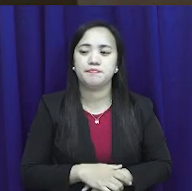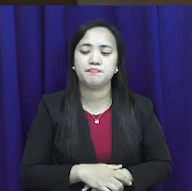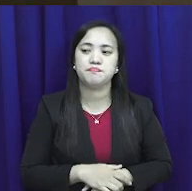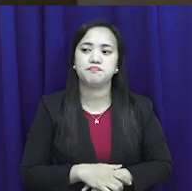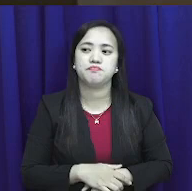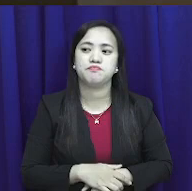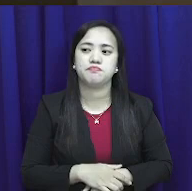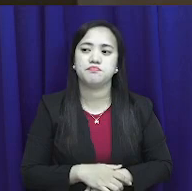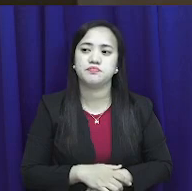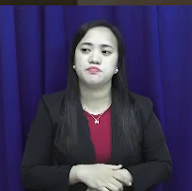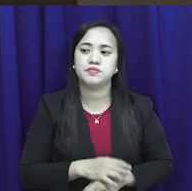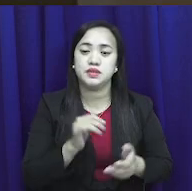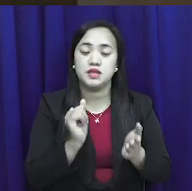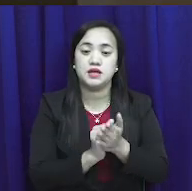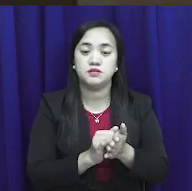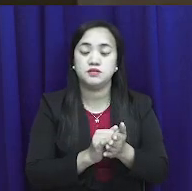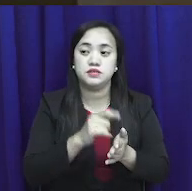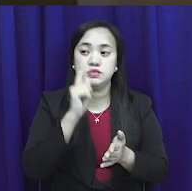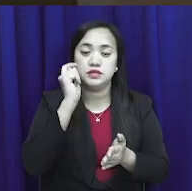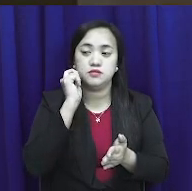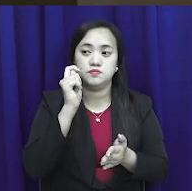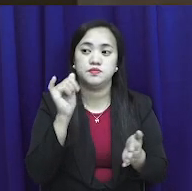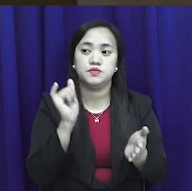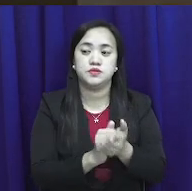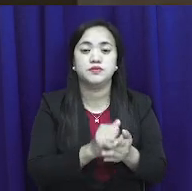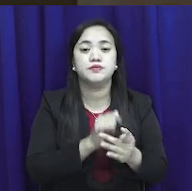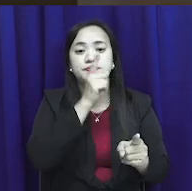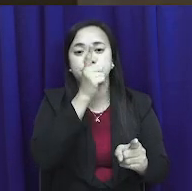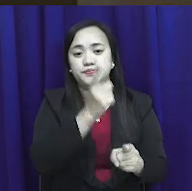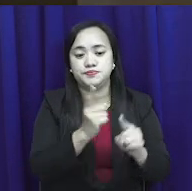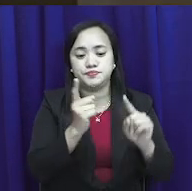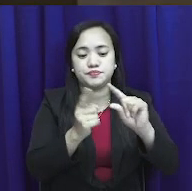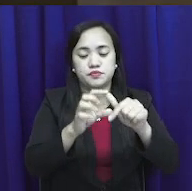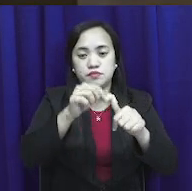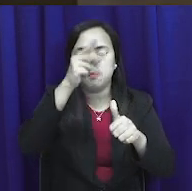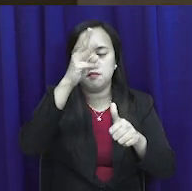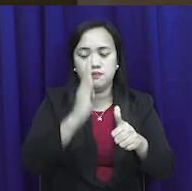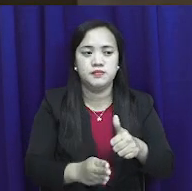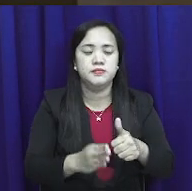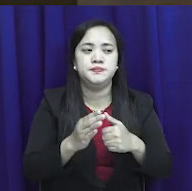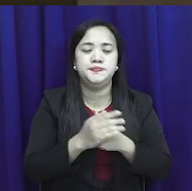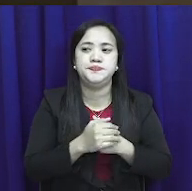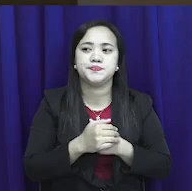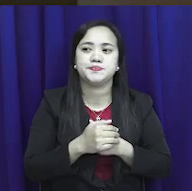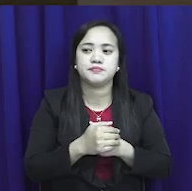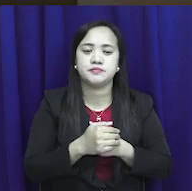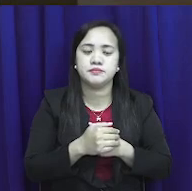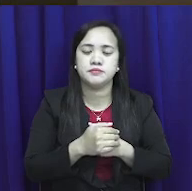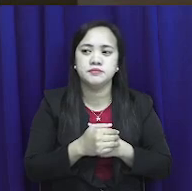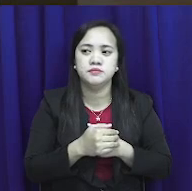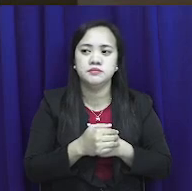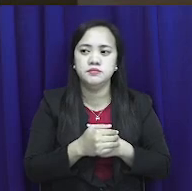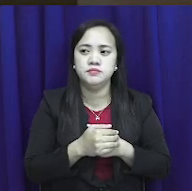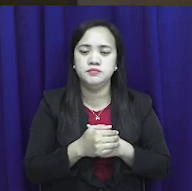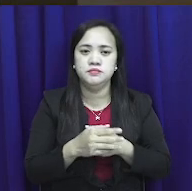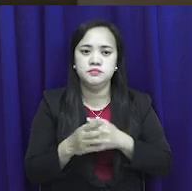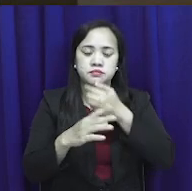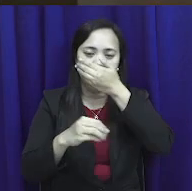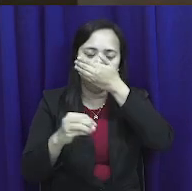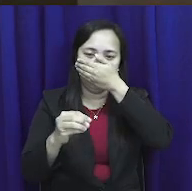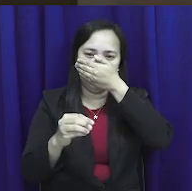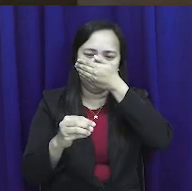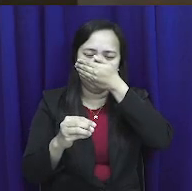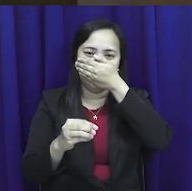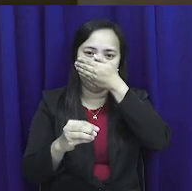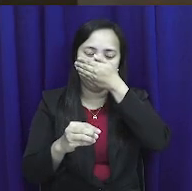patuto to na totoo yung salita ng panginoon kagaya nga nung message natin last Wednesday yata yun